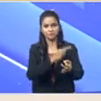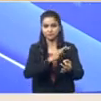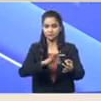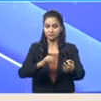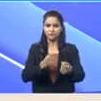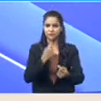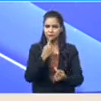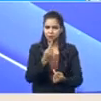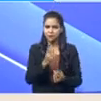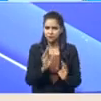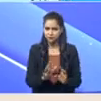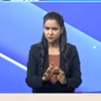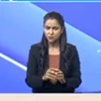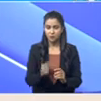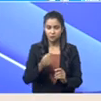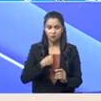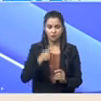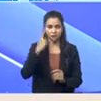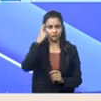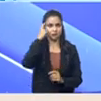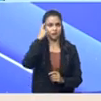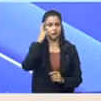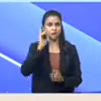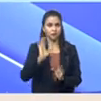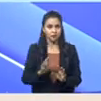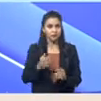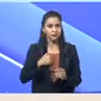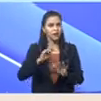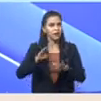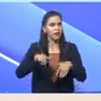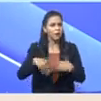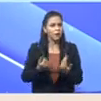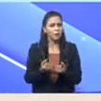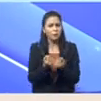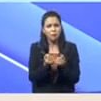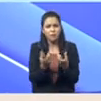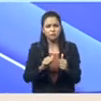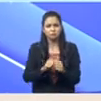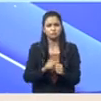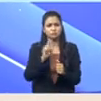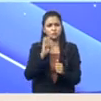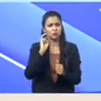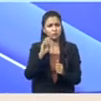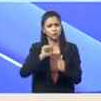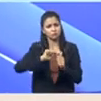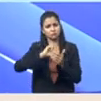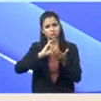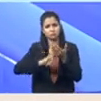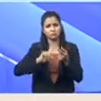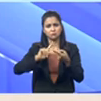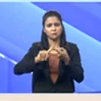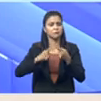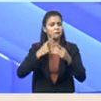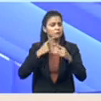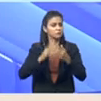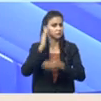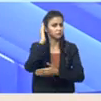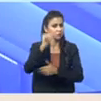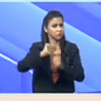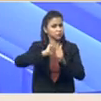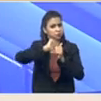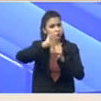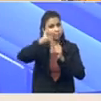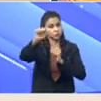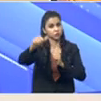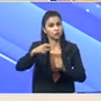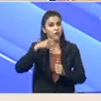रहा था, तब मुझे याद आया कि कैसे हजारों मील दूर रूस के शहर